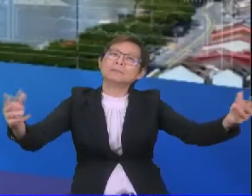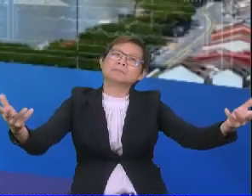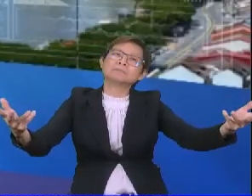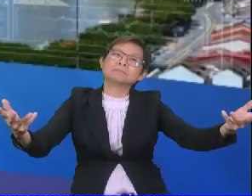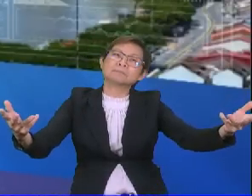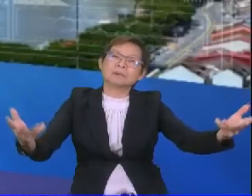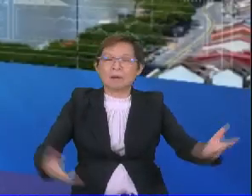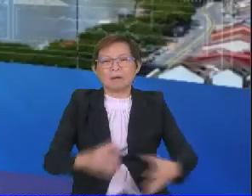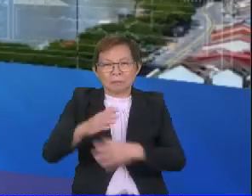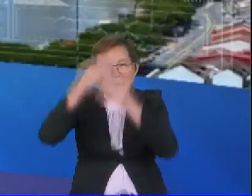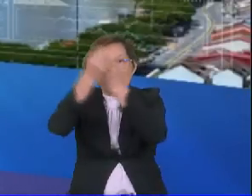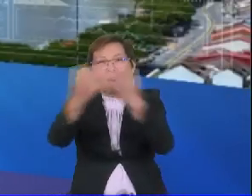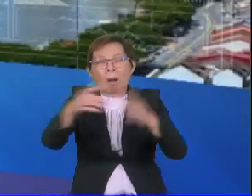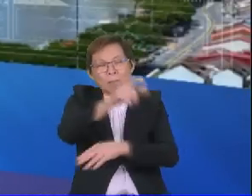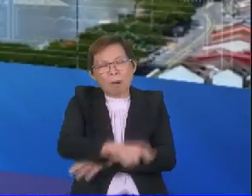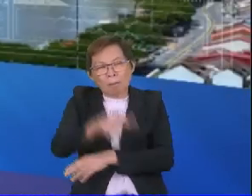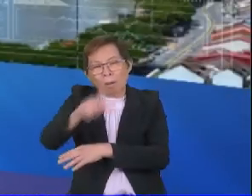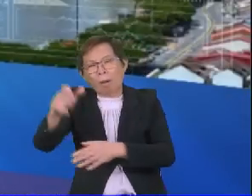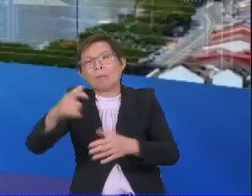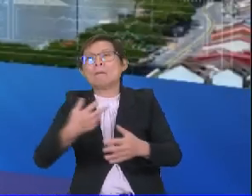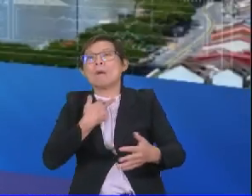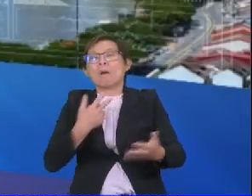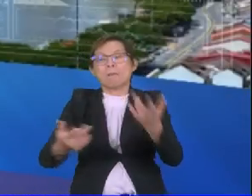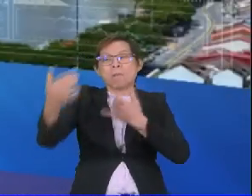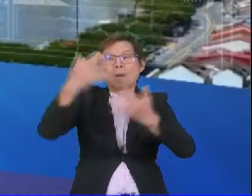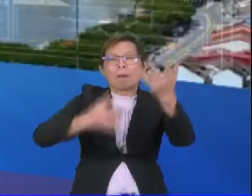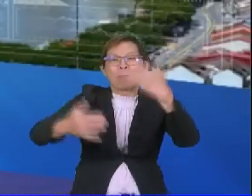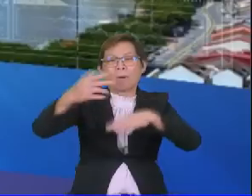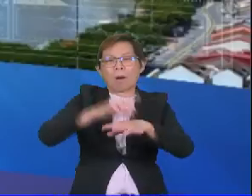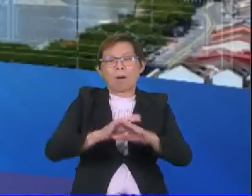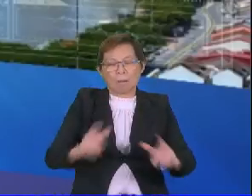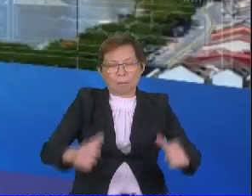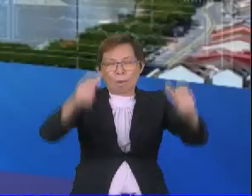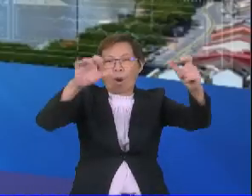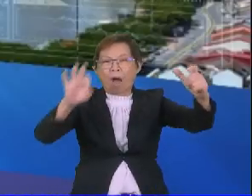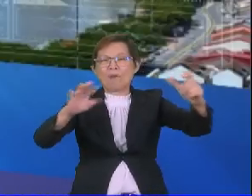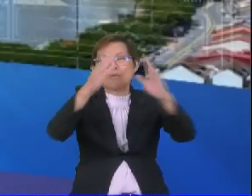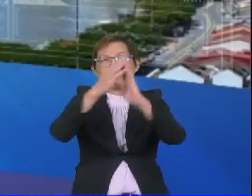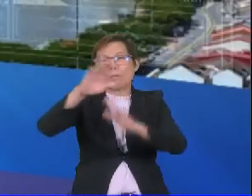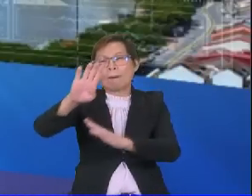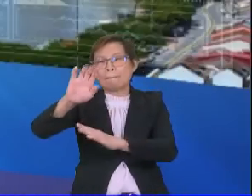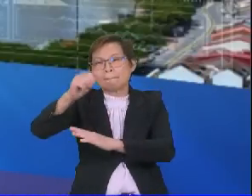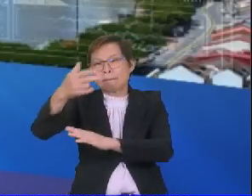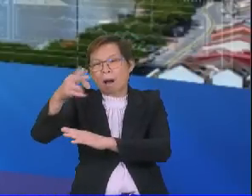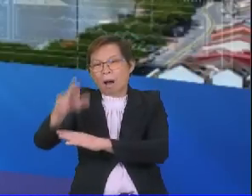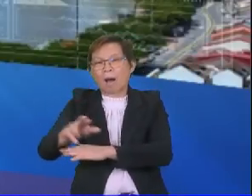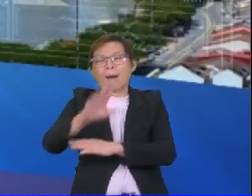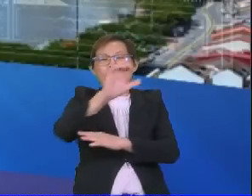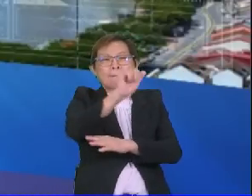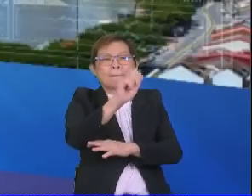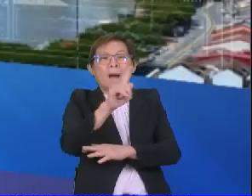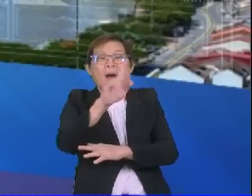itu antara yang dikongsikan penduduk terjagas kebakaran agang Hijau Blok F umabaha penempatan semula